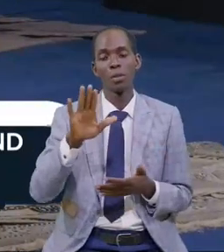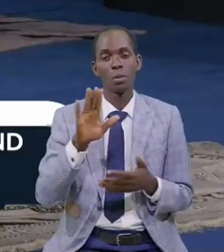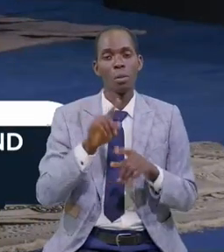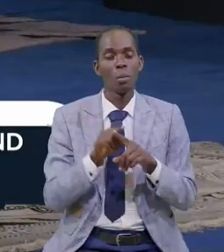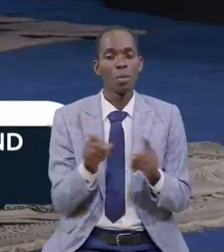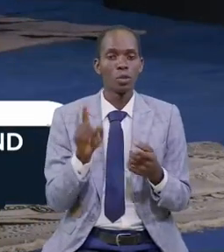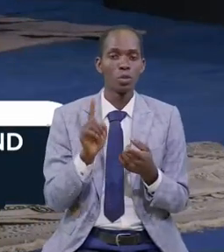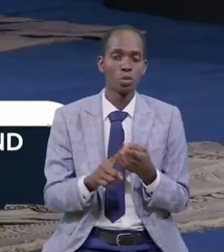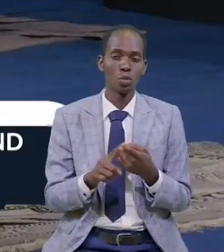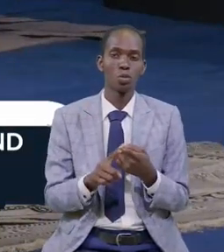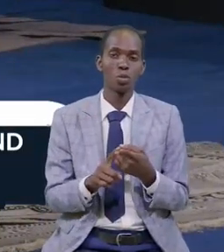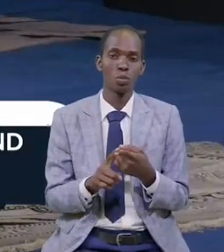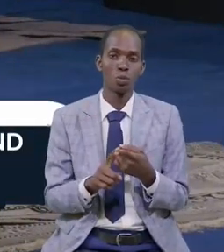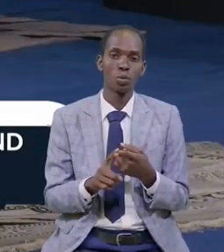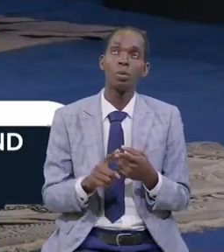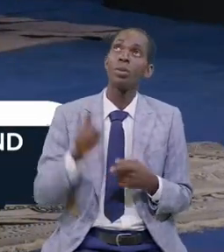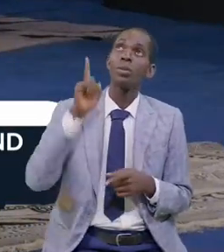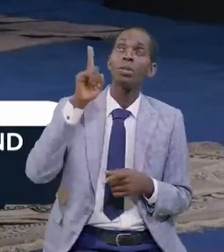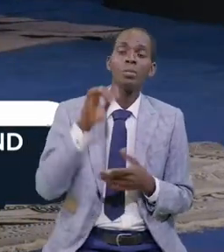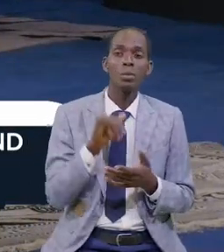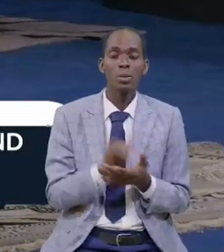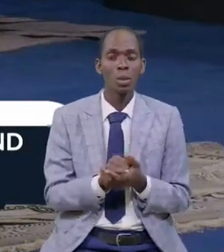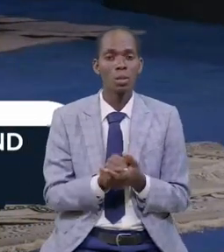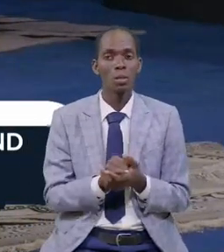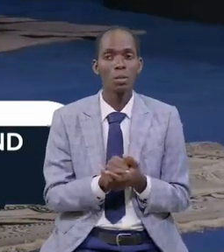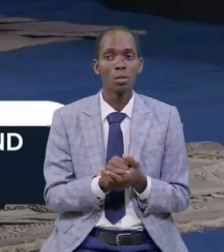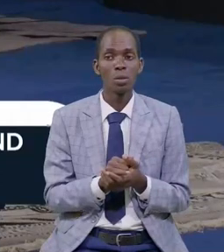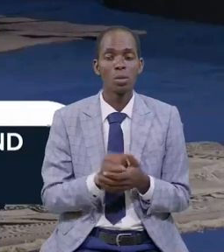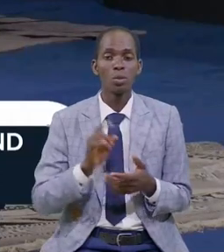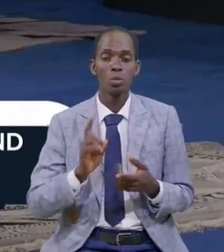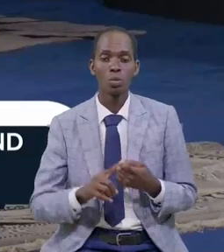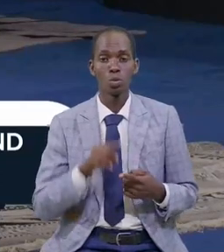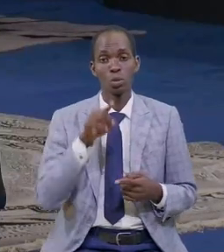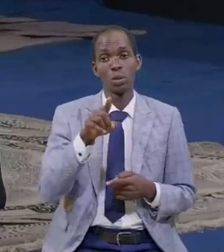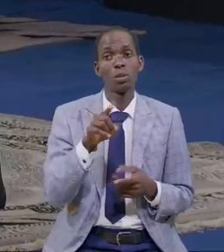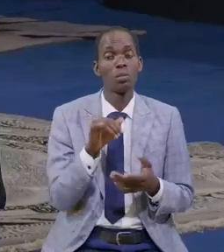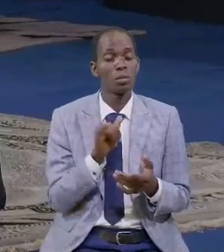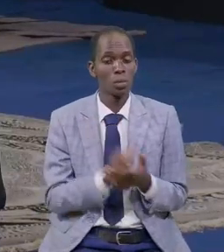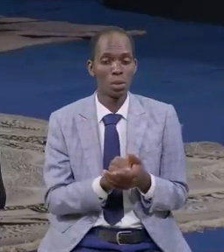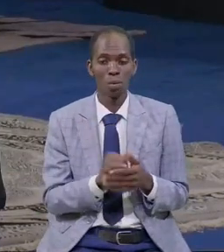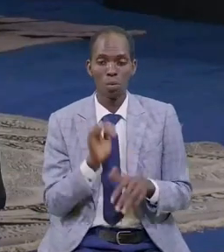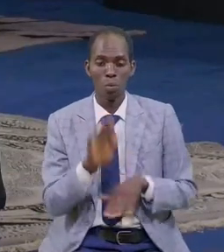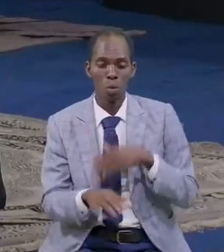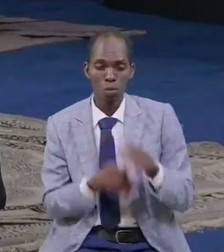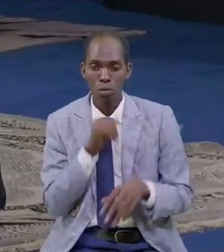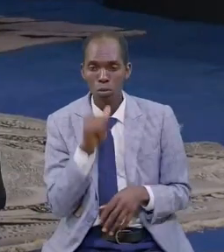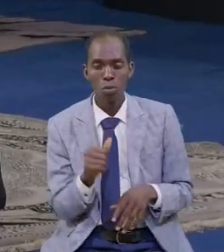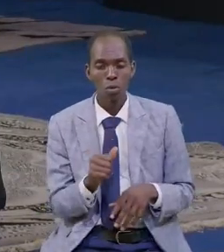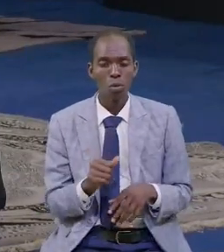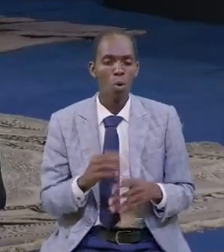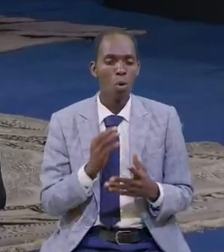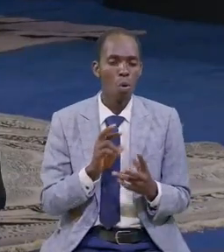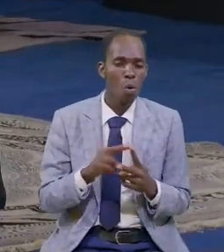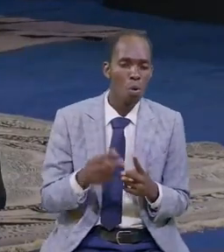à celui qui ne fait point d'œuvre à celui qui